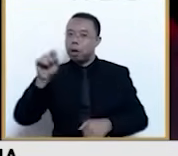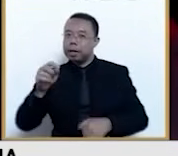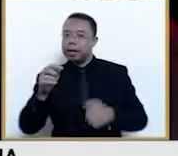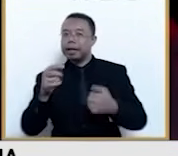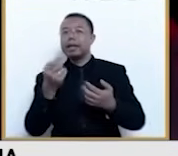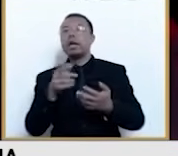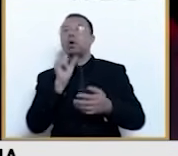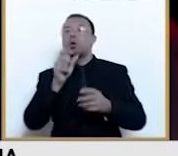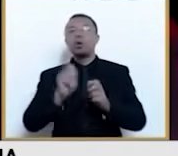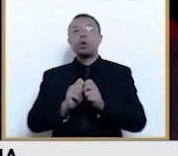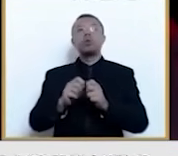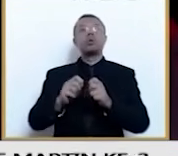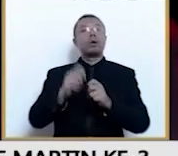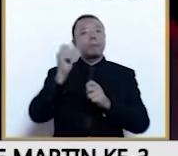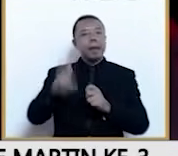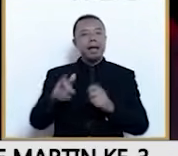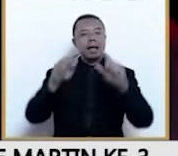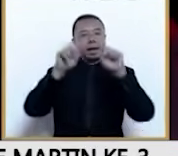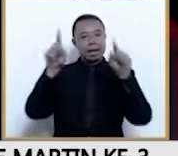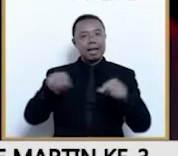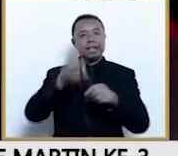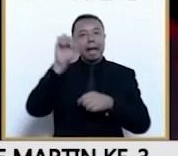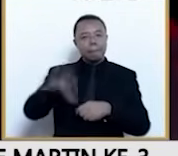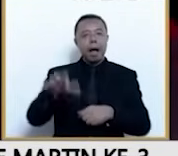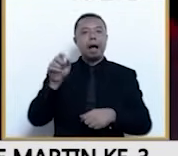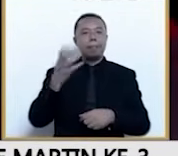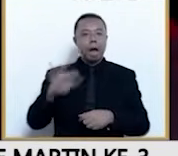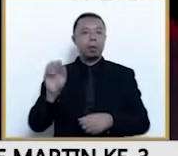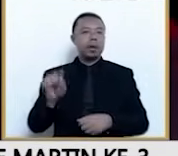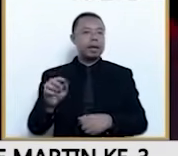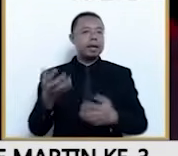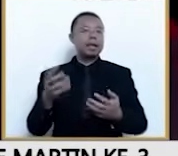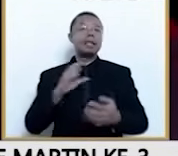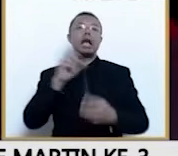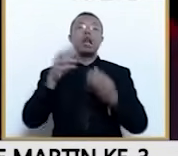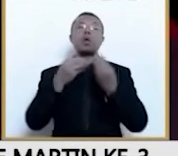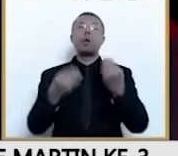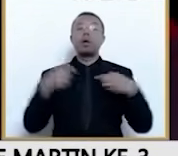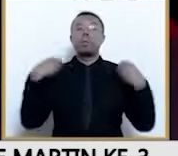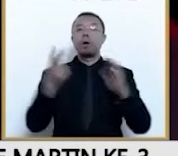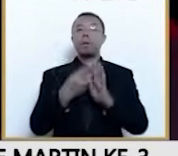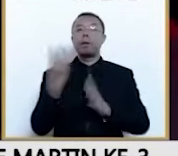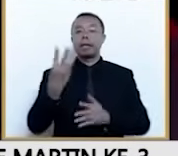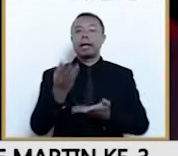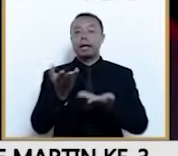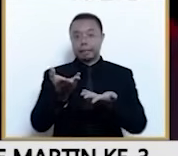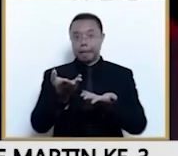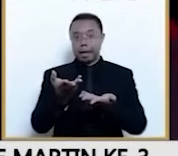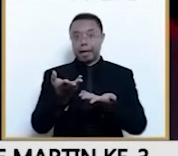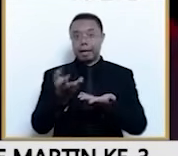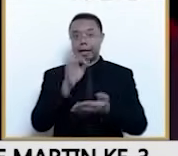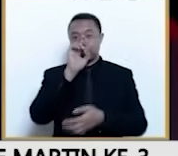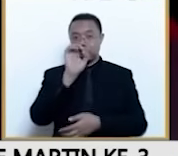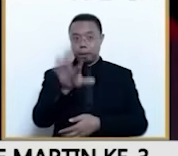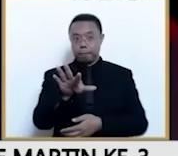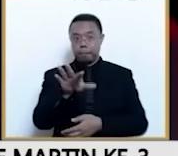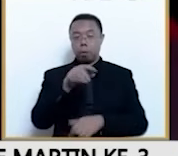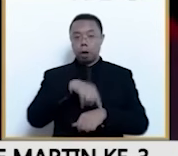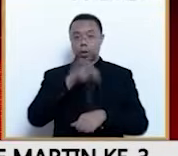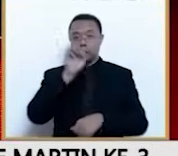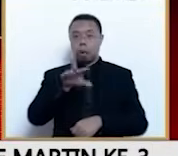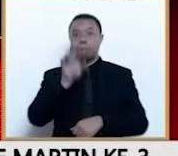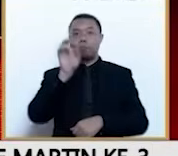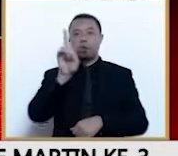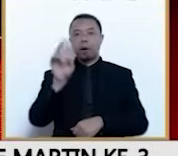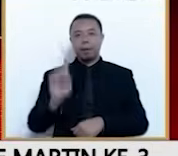baru retribusi sampah tersebut? Kepada calon wakil gubernur nomor urut 3 silakan diberikan jawaban. Waktunya